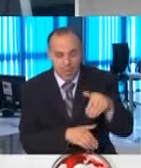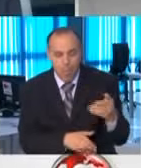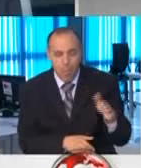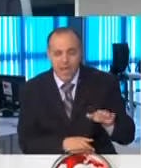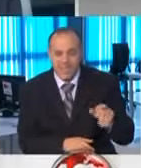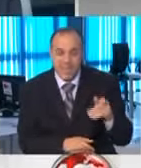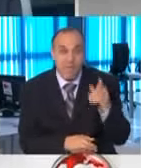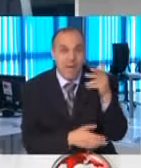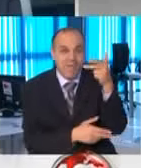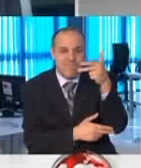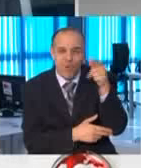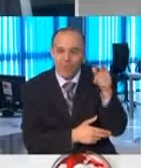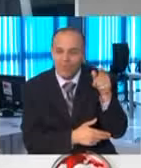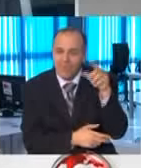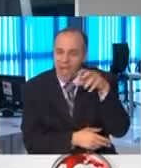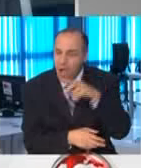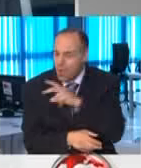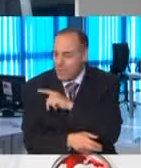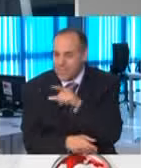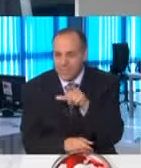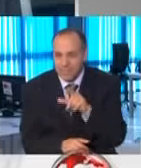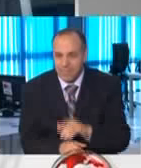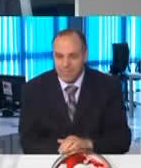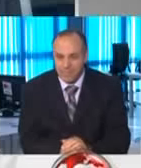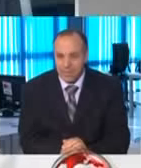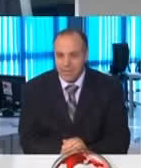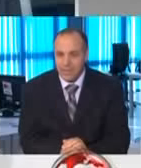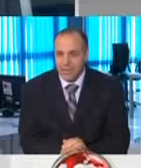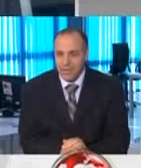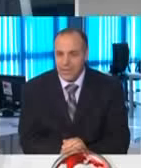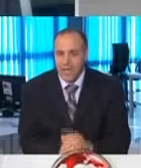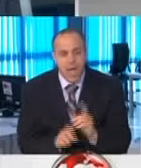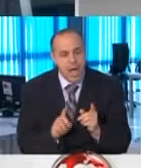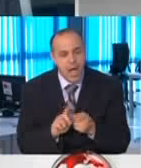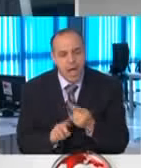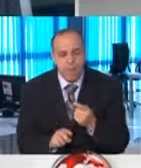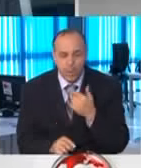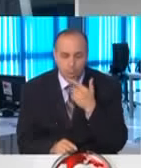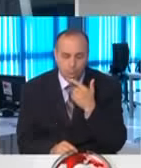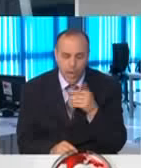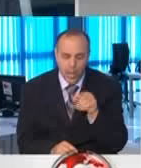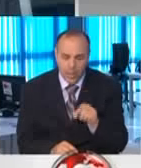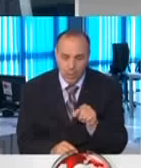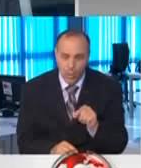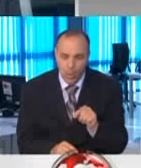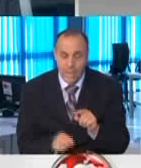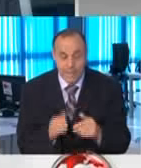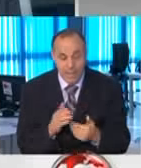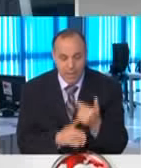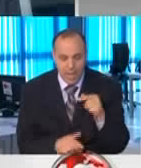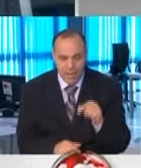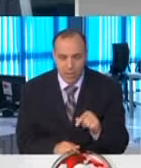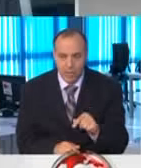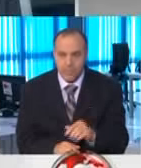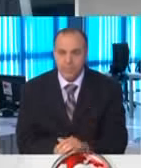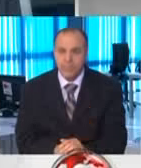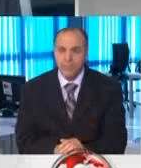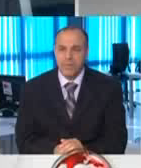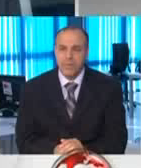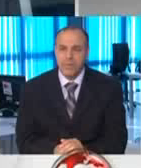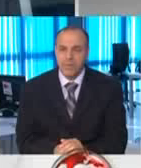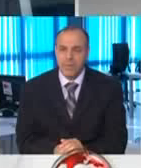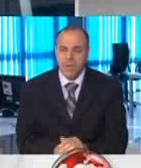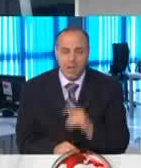محمد البوعزيزي بسيدي بوزيد. هذه أهم أبرز التفاصيل اللي عندنا منذ الصباح إلى الآن.